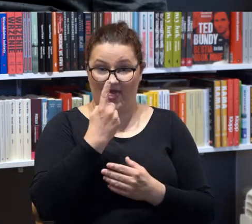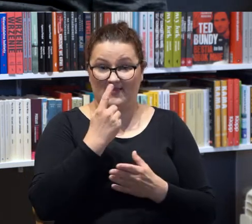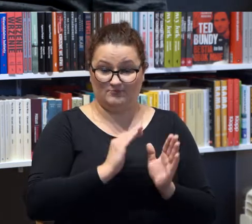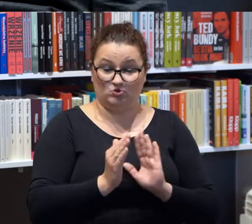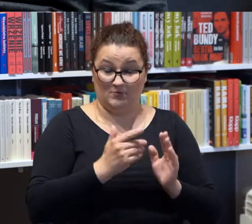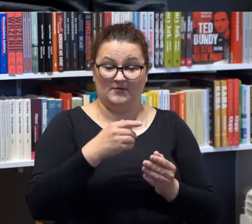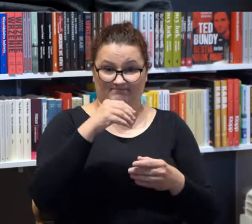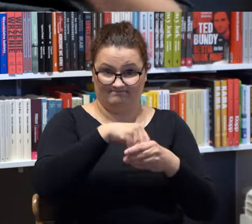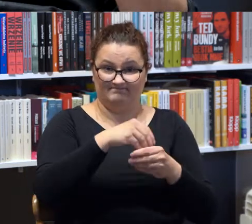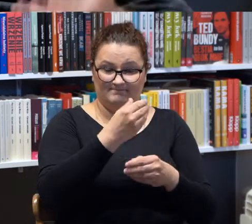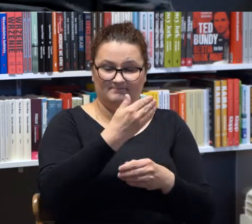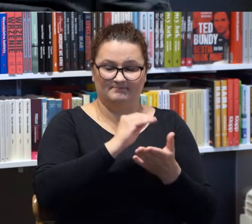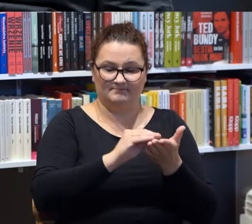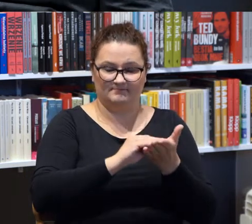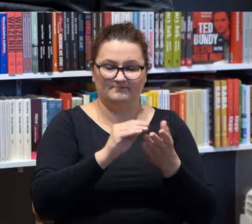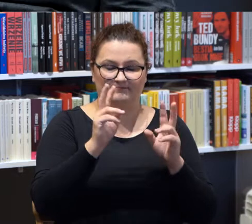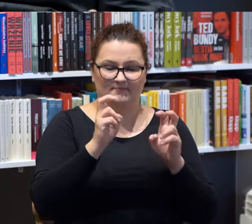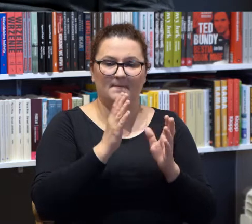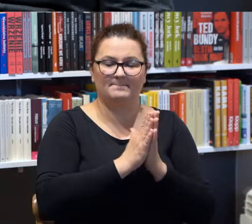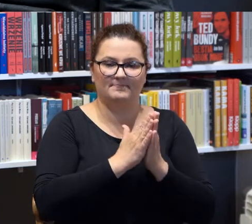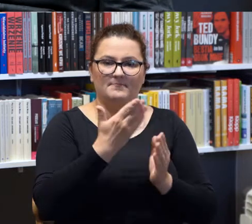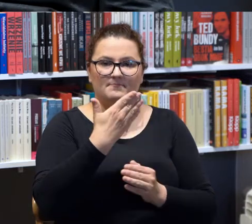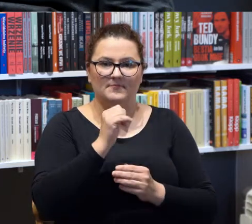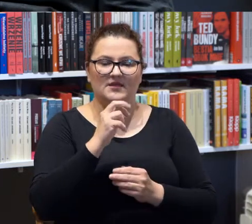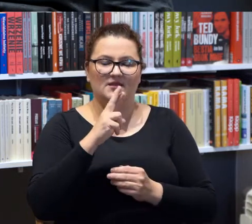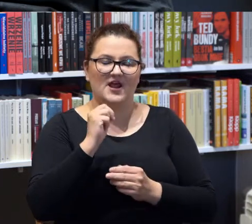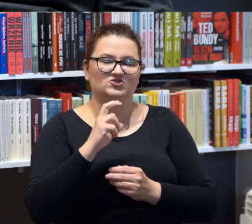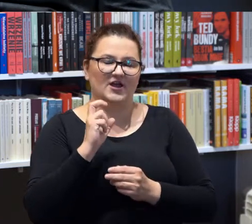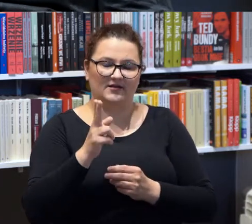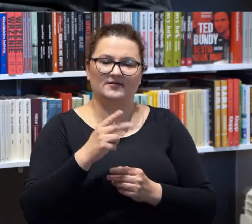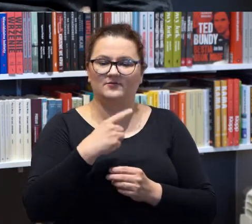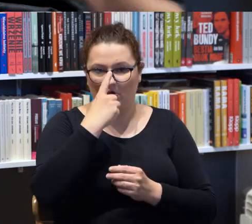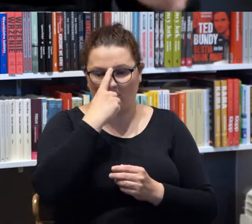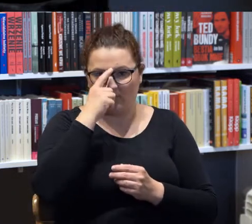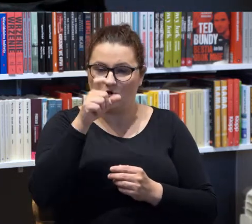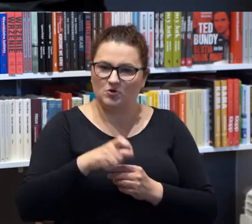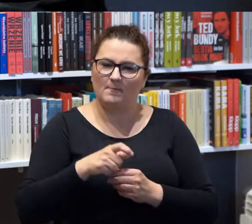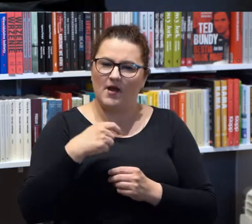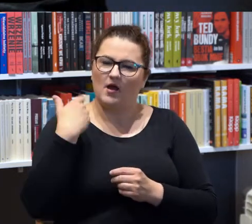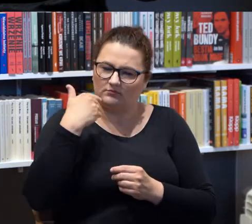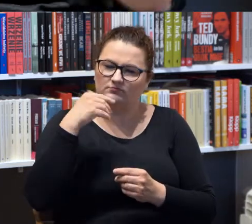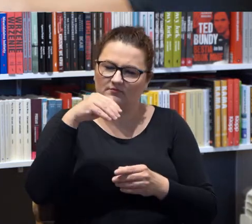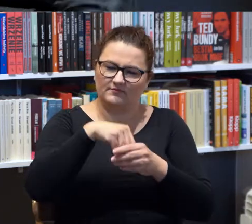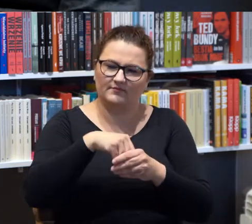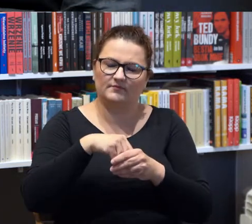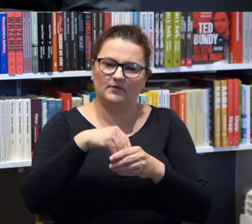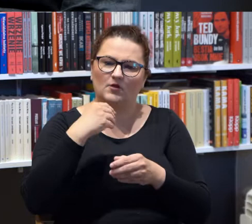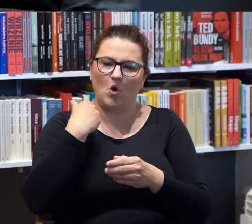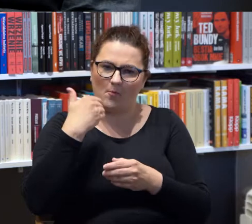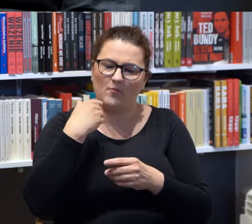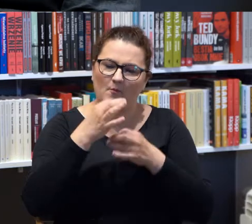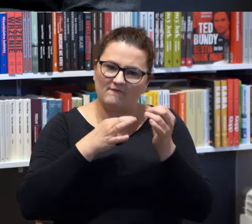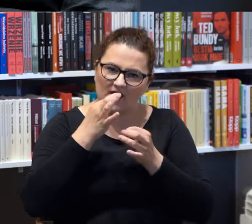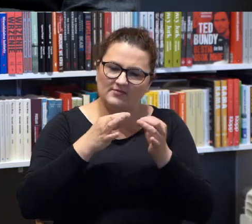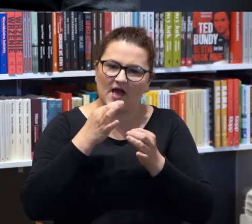na uzupełnienie wiedzy nadatorki, w ogóle jakoś tak, tak można też o tej książce, myślę sobie,